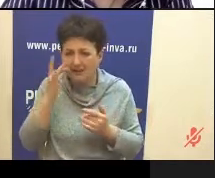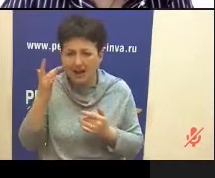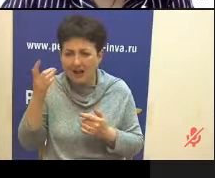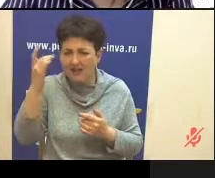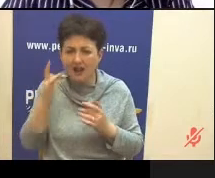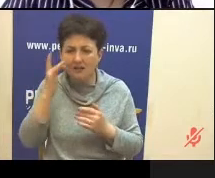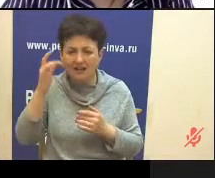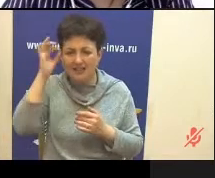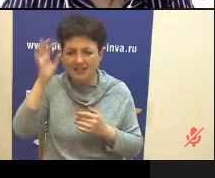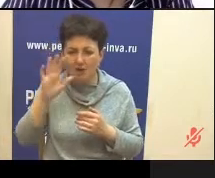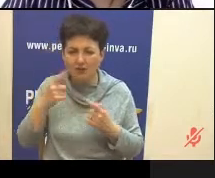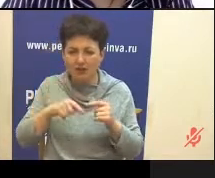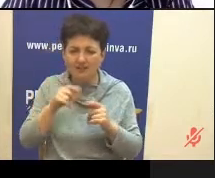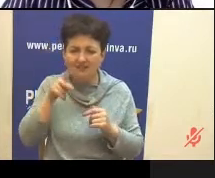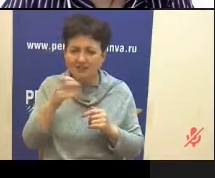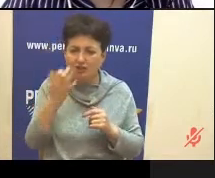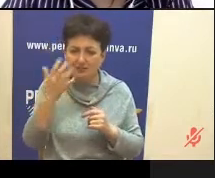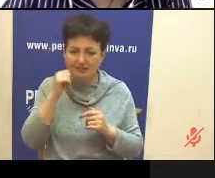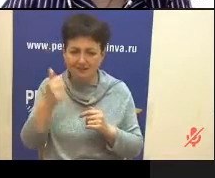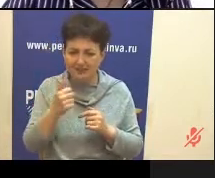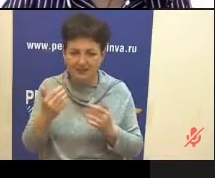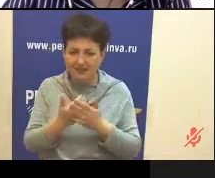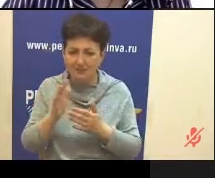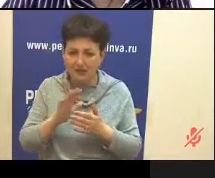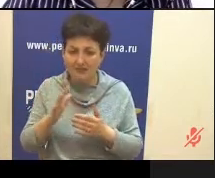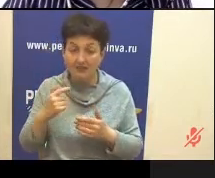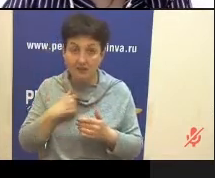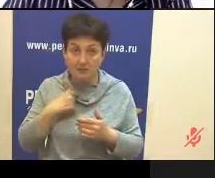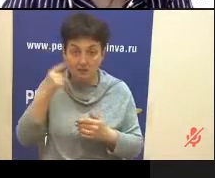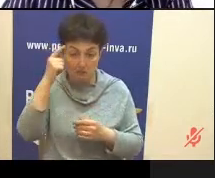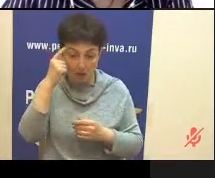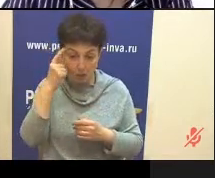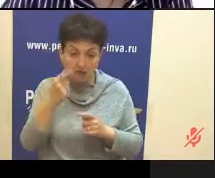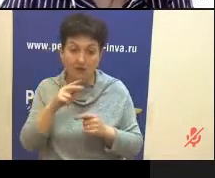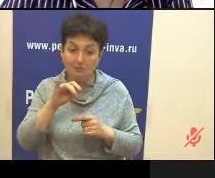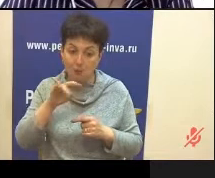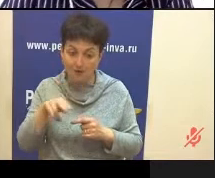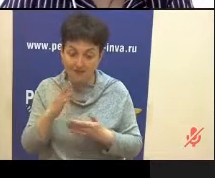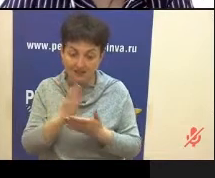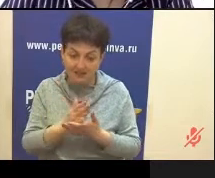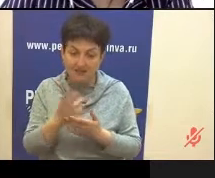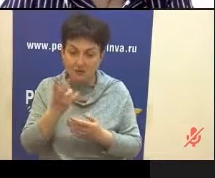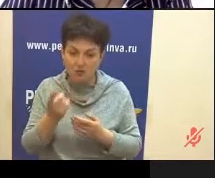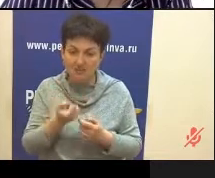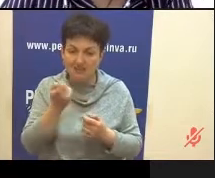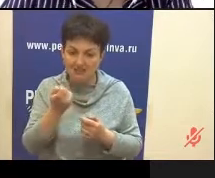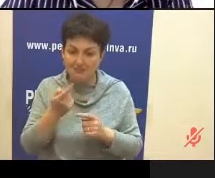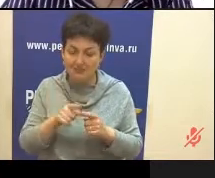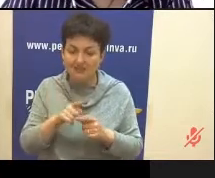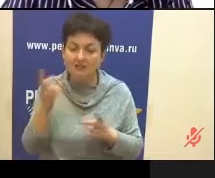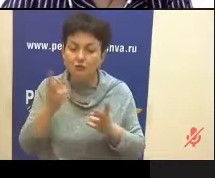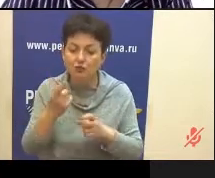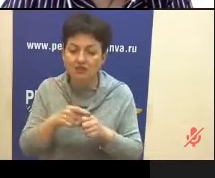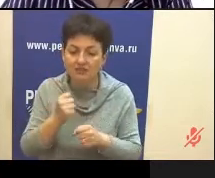который придумала какая-то американская некоммерческая организация, с 2005 года не обновлялся. Поэтому мы как минимум подумали, что повод есть, стоит